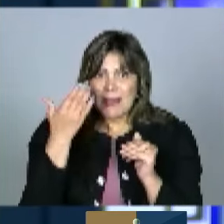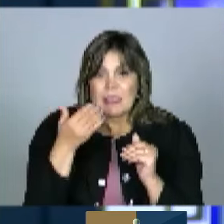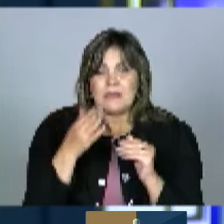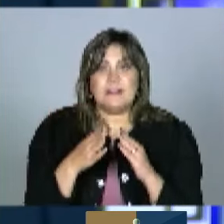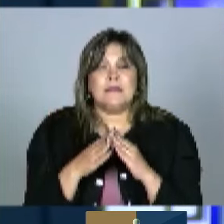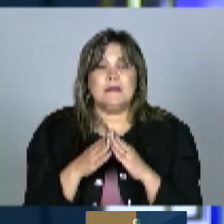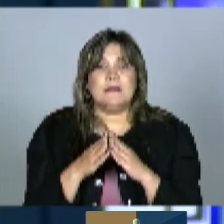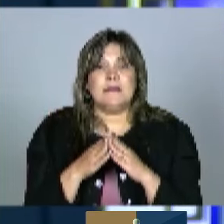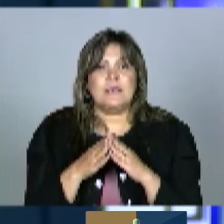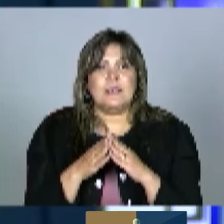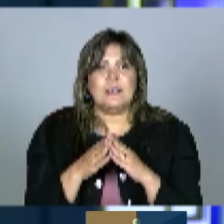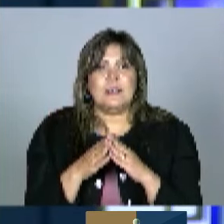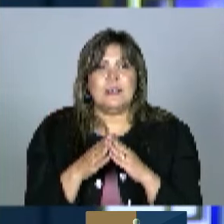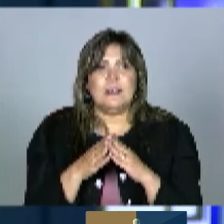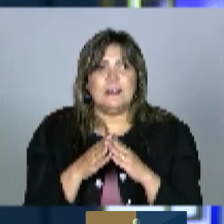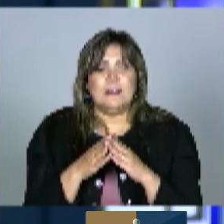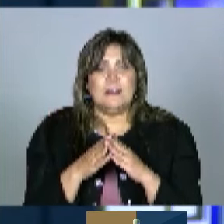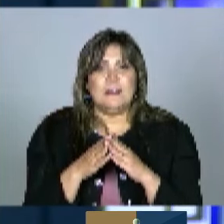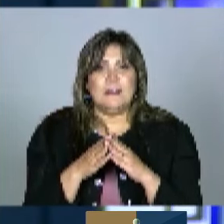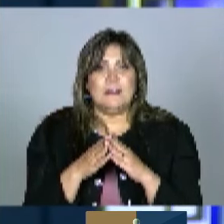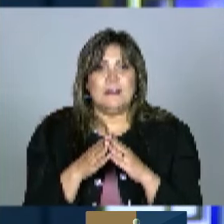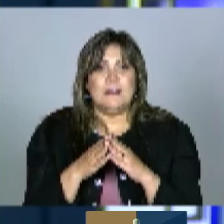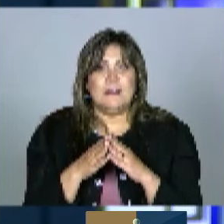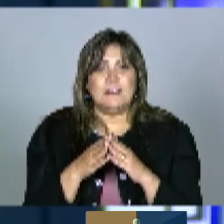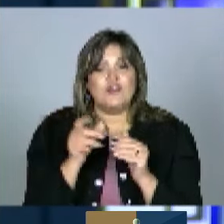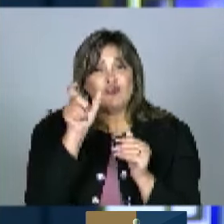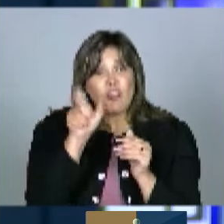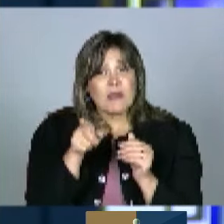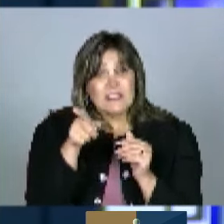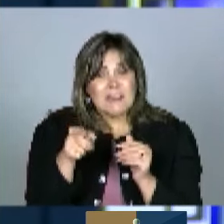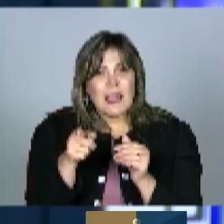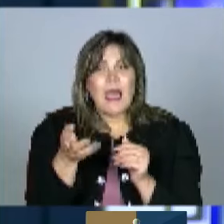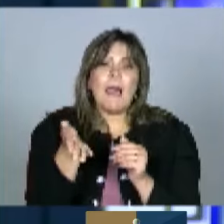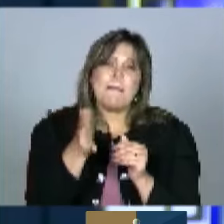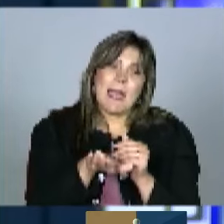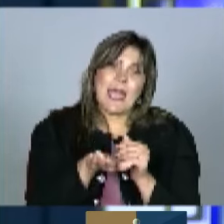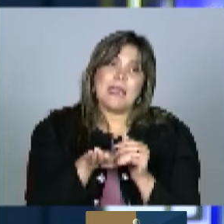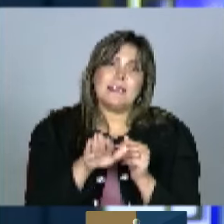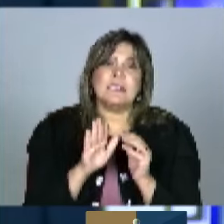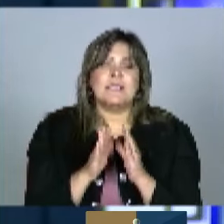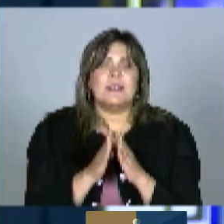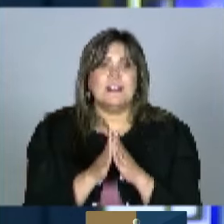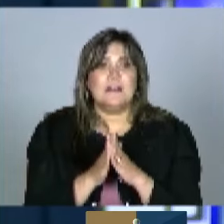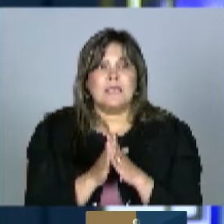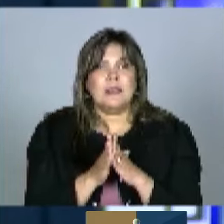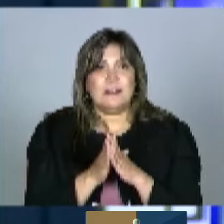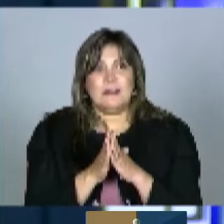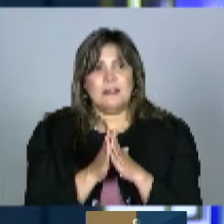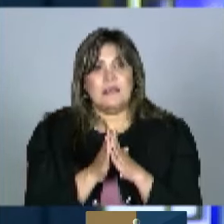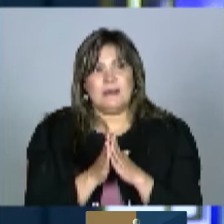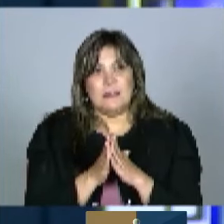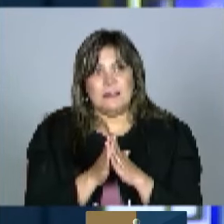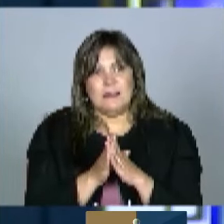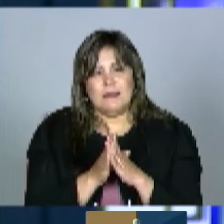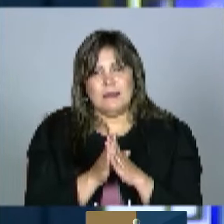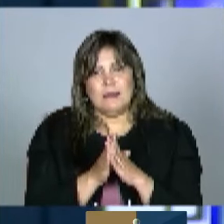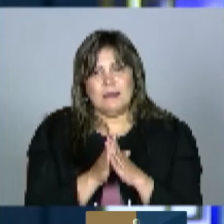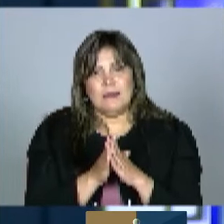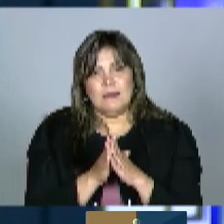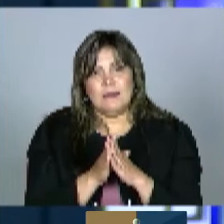ا بيد عن اي حد يا رب كده اتوفى يعني الشخص اللي بعت له ده توفى اه انا